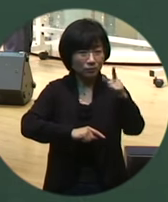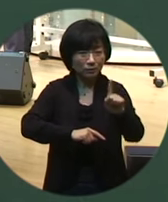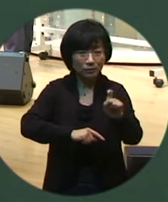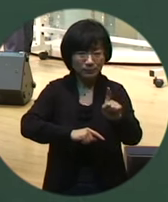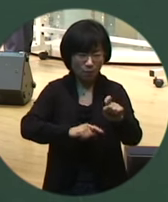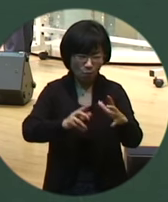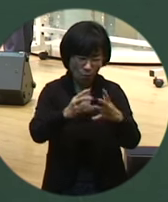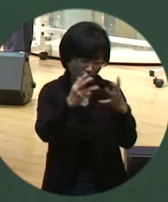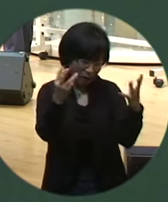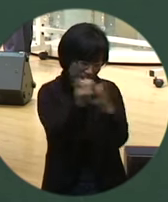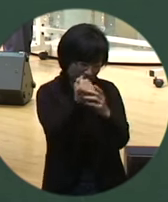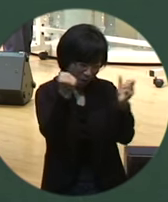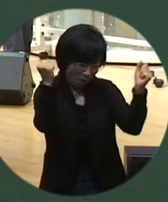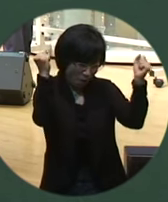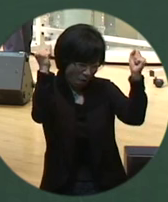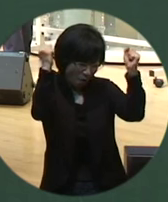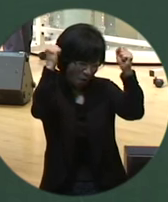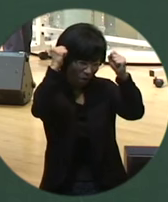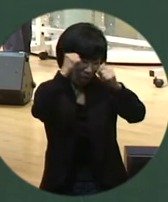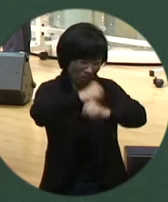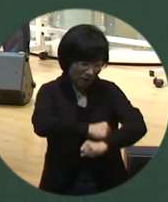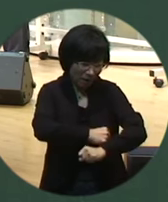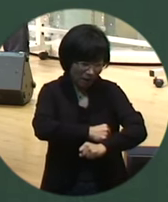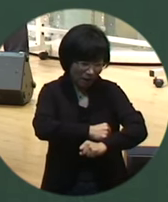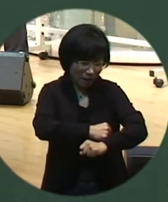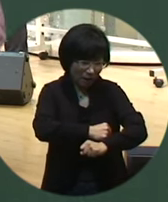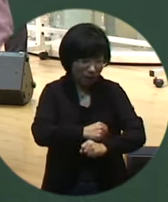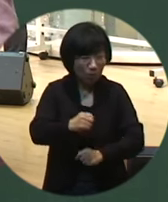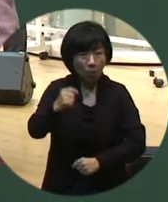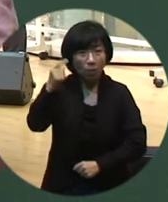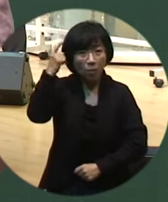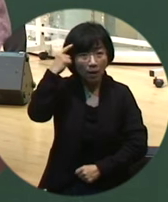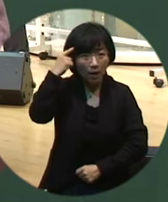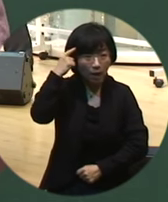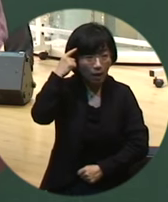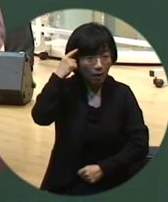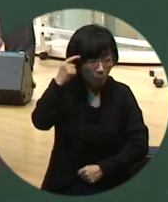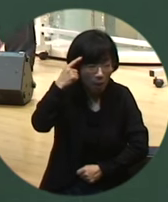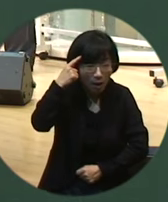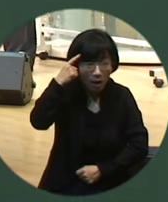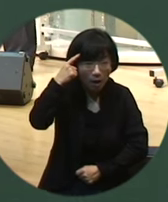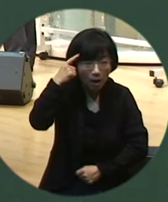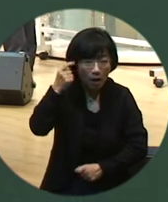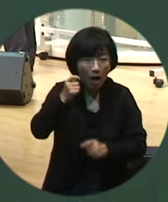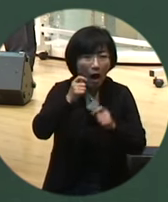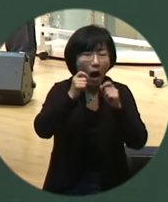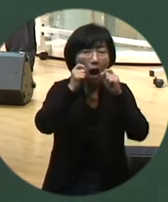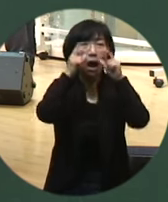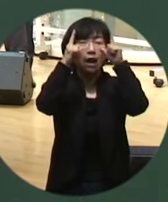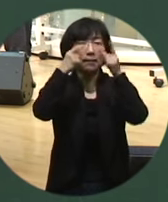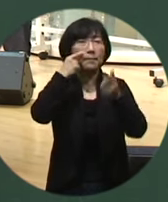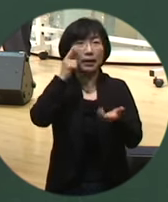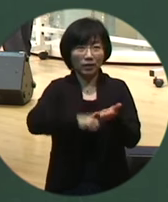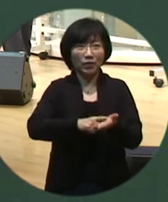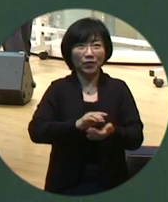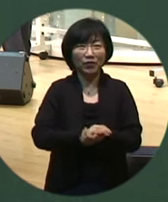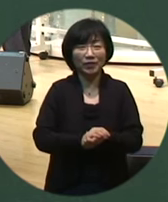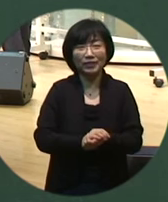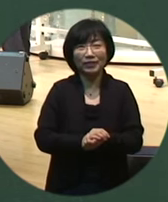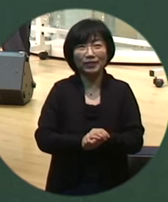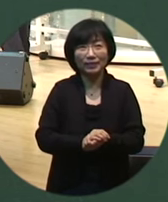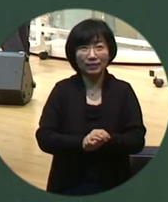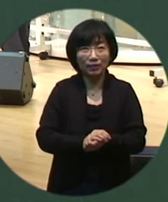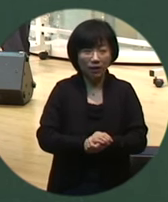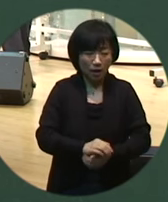절대 멸망할 수밖에 없는 이유가 보이잖아요. You're able to see the reason why we have no choice but to face absolute destruction. 이